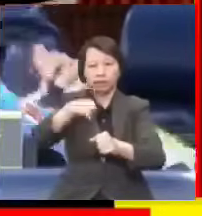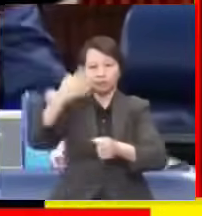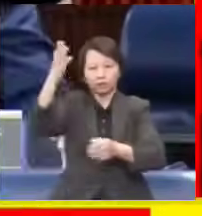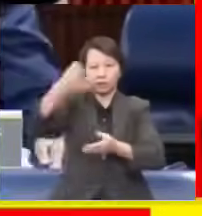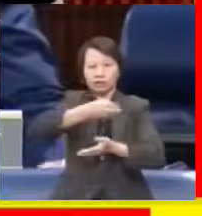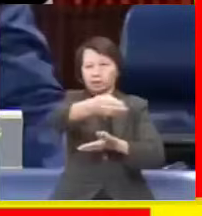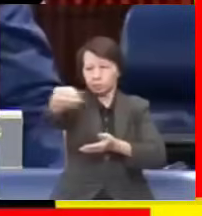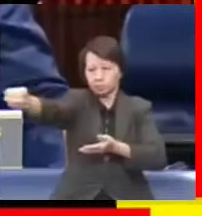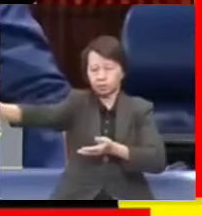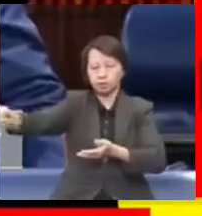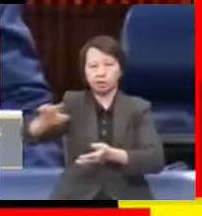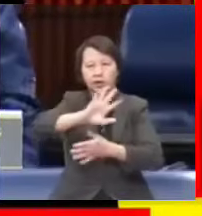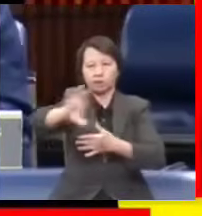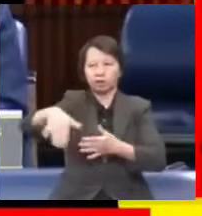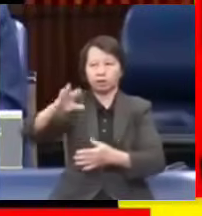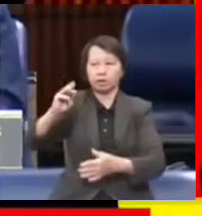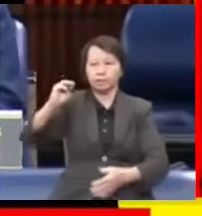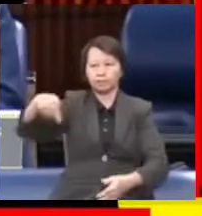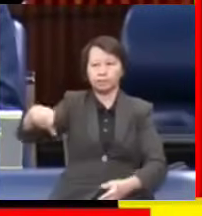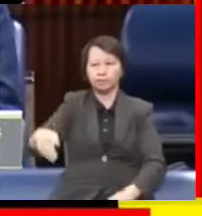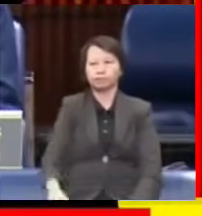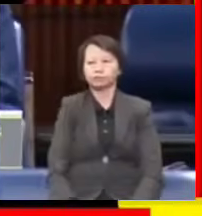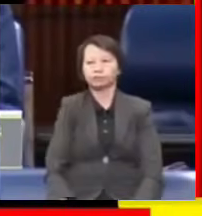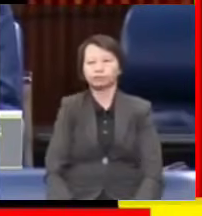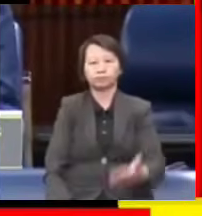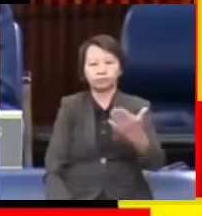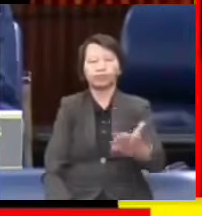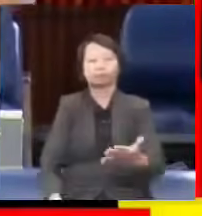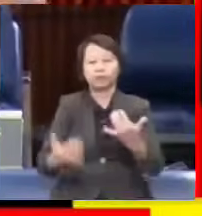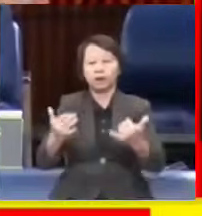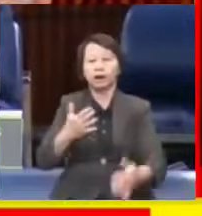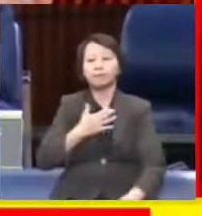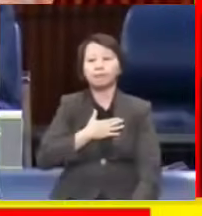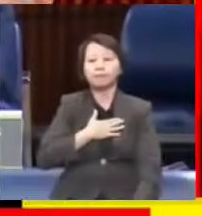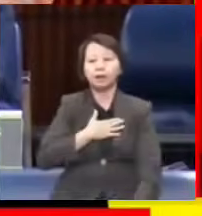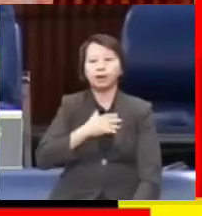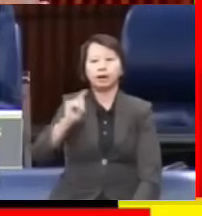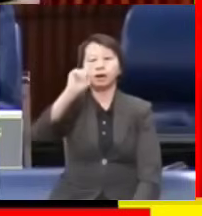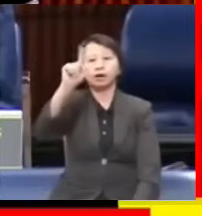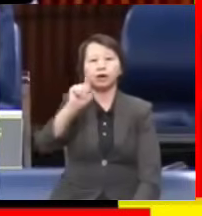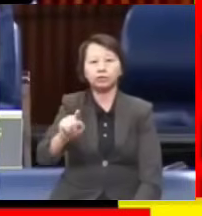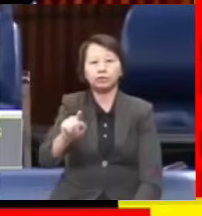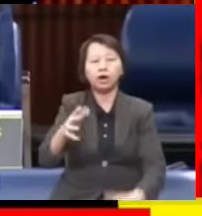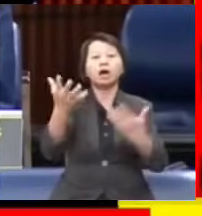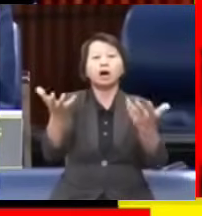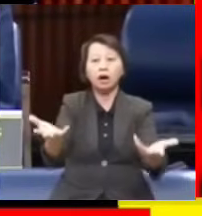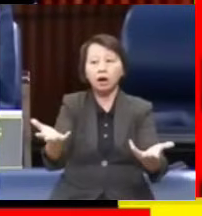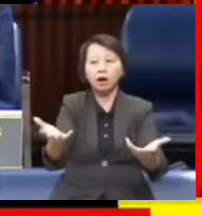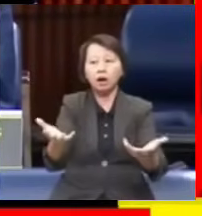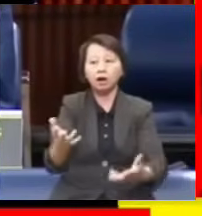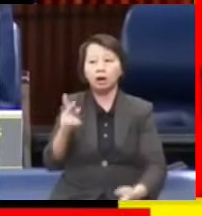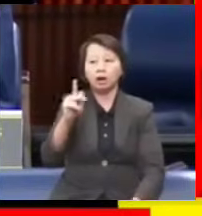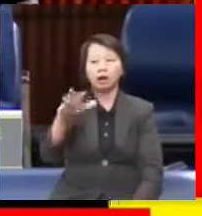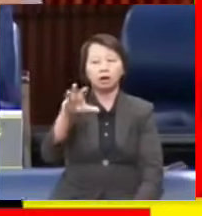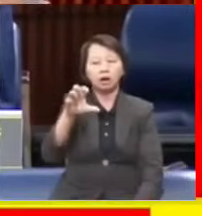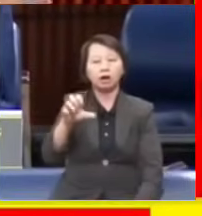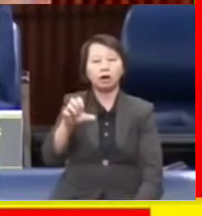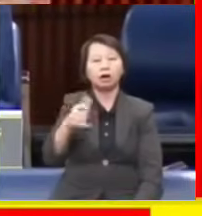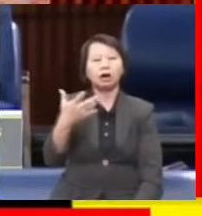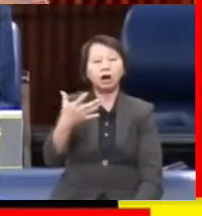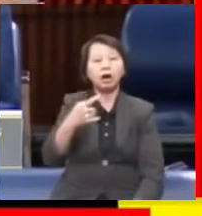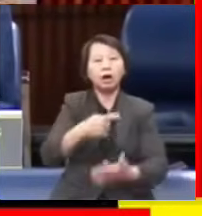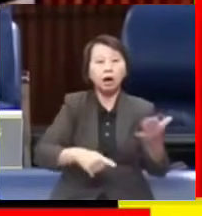kepada ahli Dewan. Yang berhormat, soalan, majukan soalan. Soalan saya, apakah kesan-kesan politik?